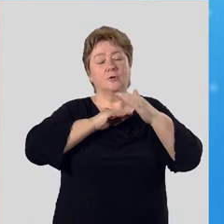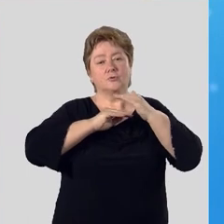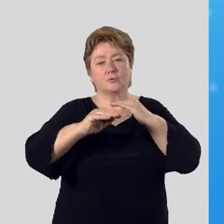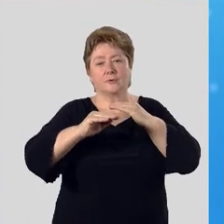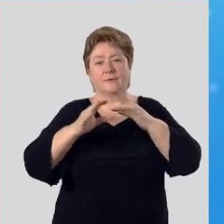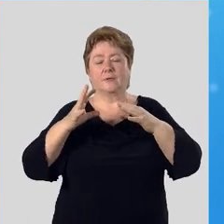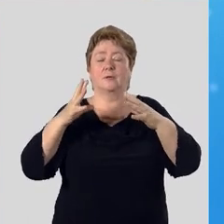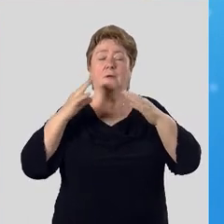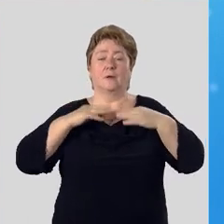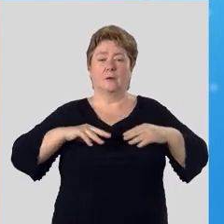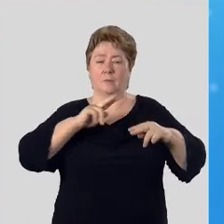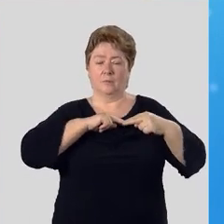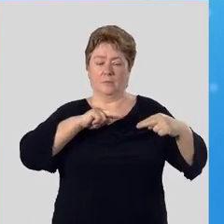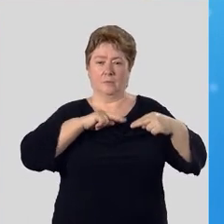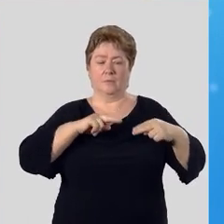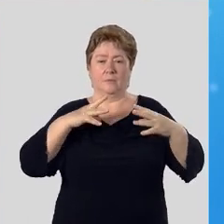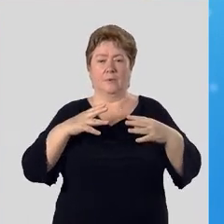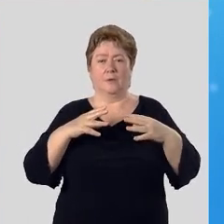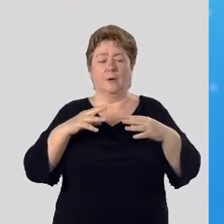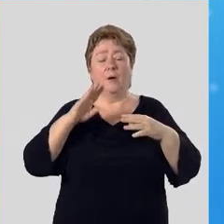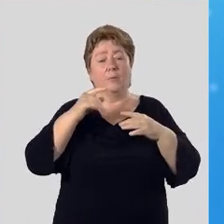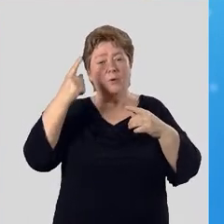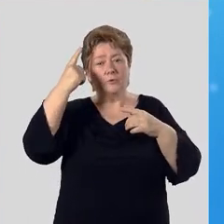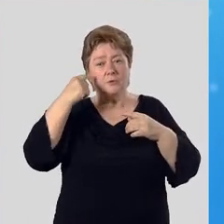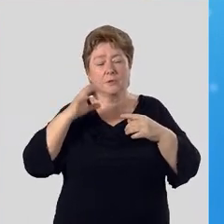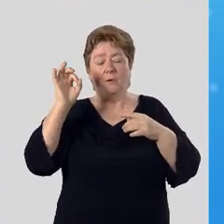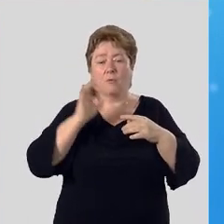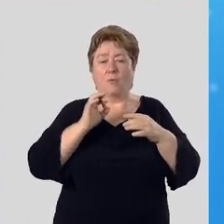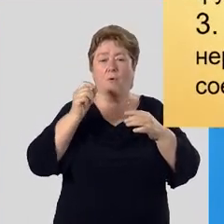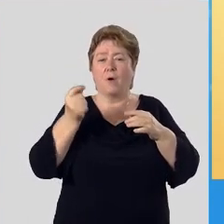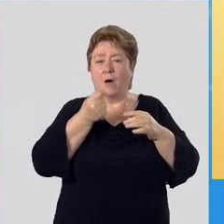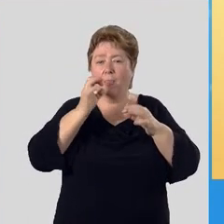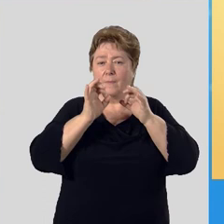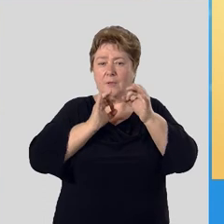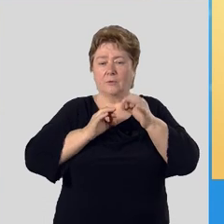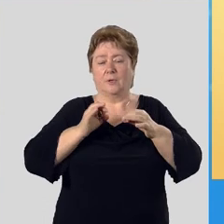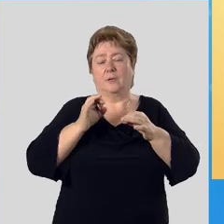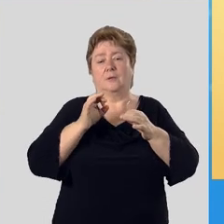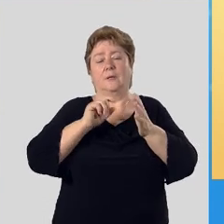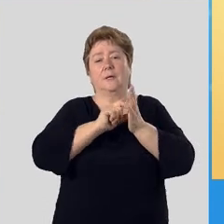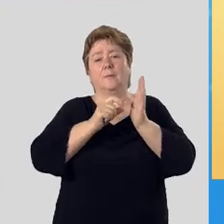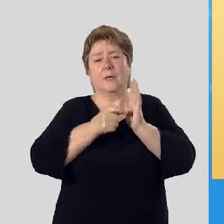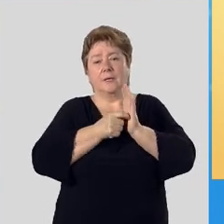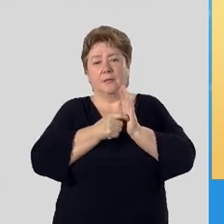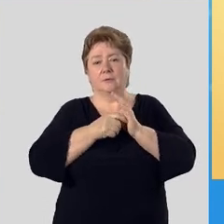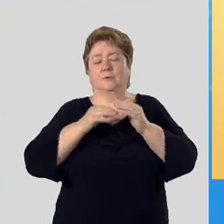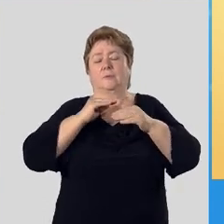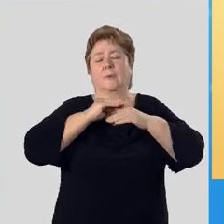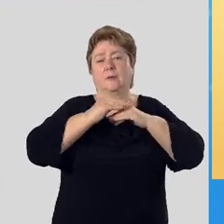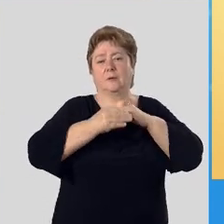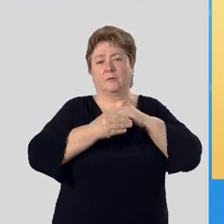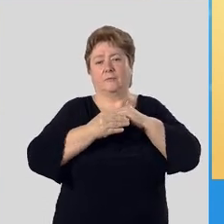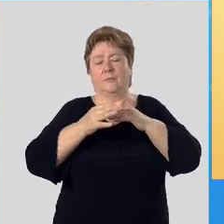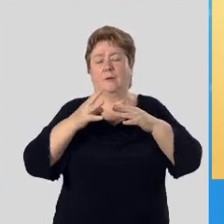уровнями организации организма. Мы узнали о атомно-молекулярном, клеточном,